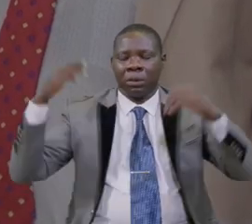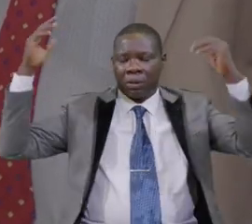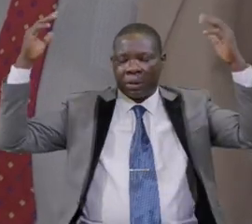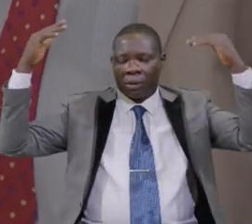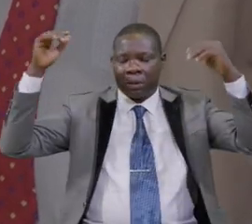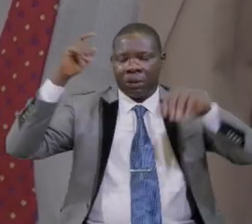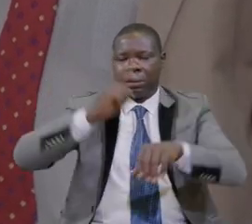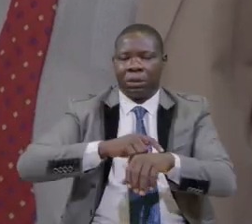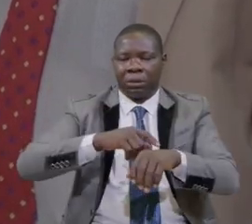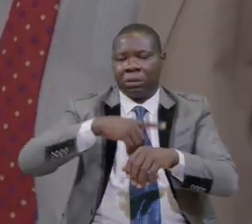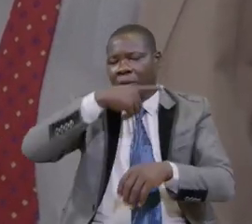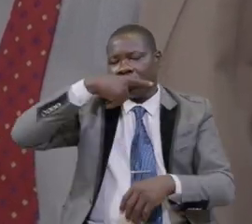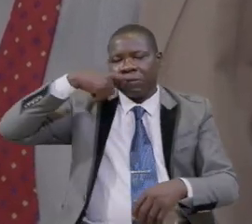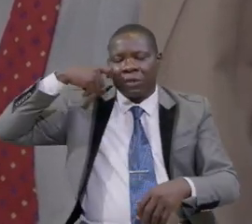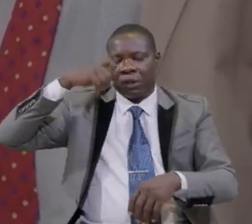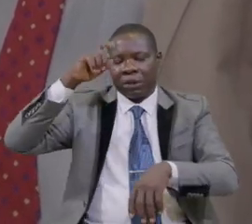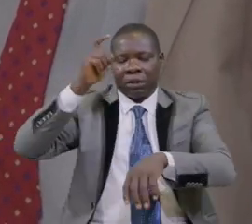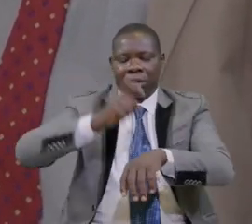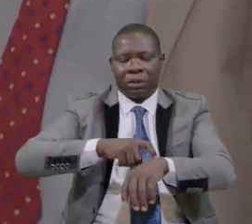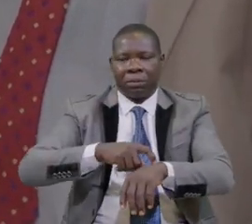saison sèche,